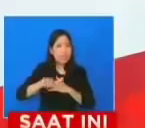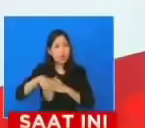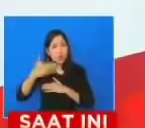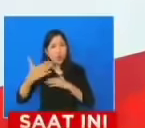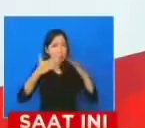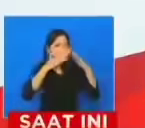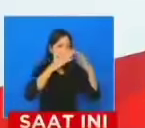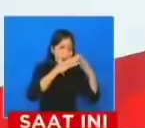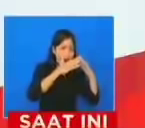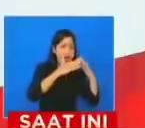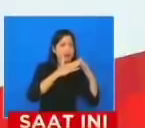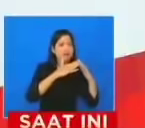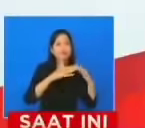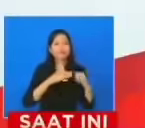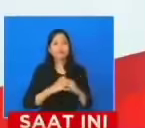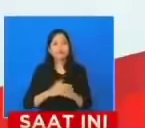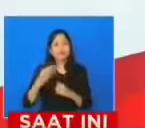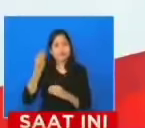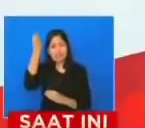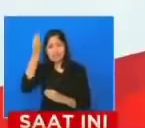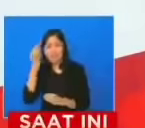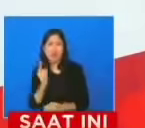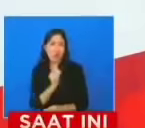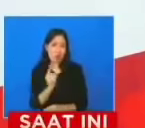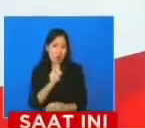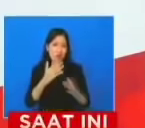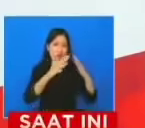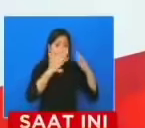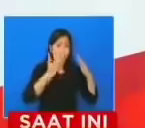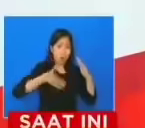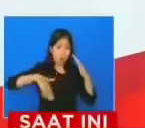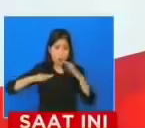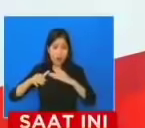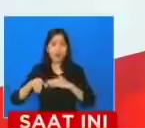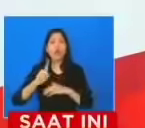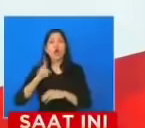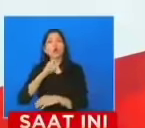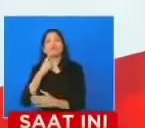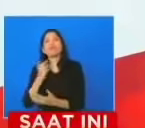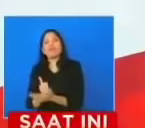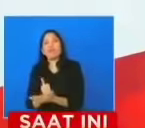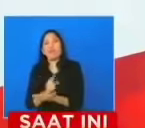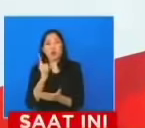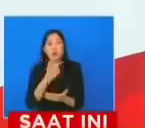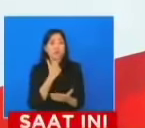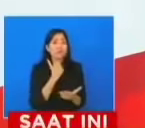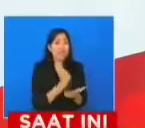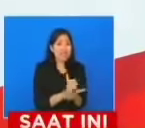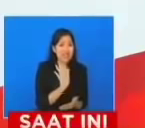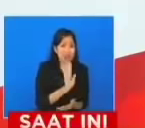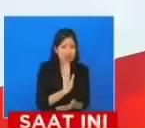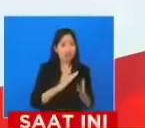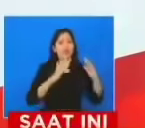Keluar rumah hanya apabila diperlukan. Selebihnya lebih baik berada di rumah.